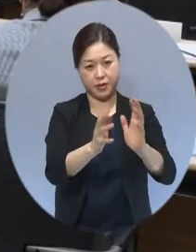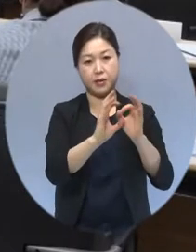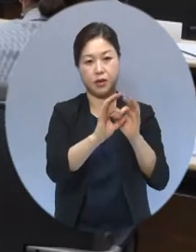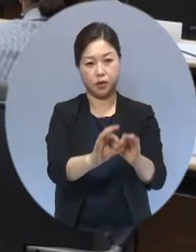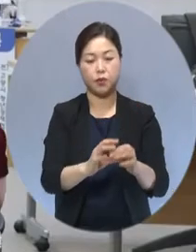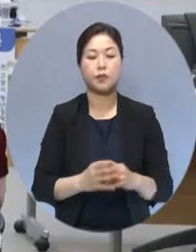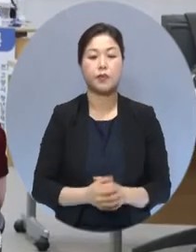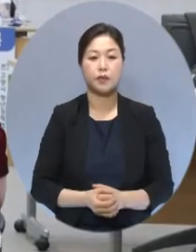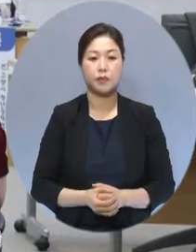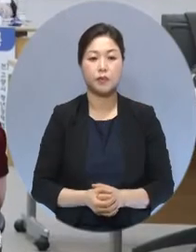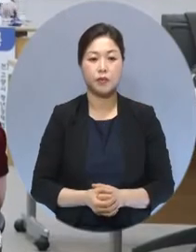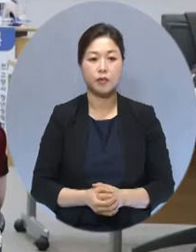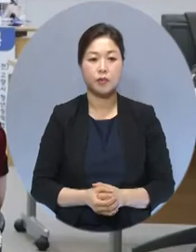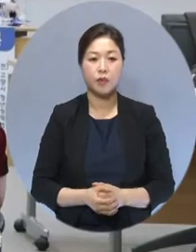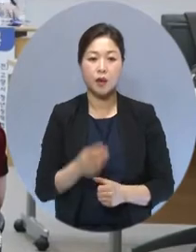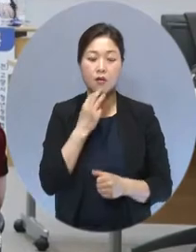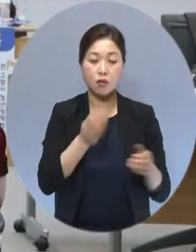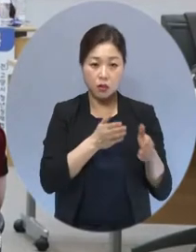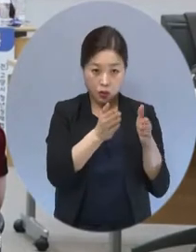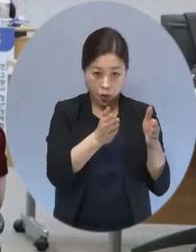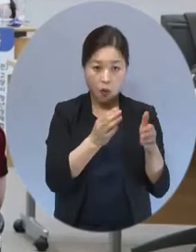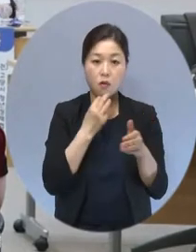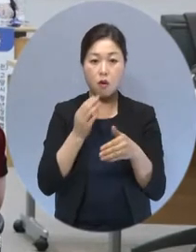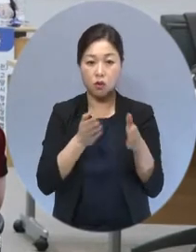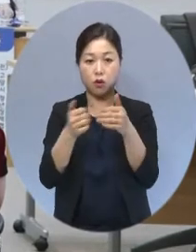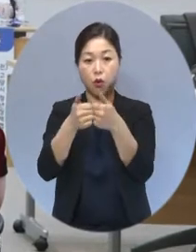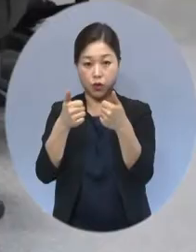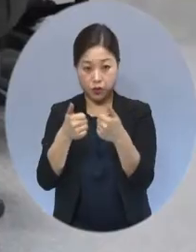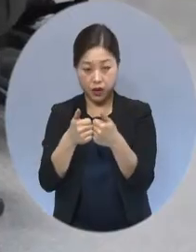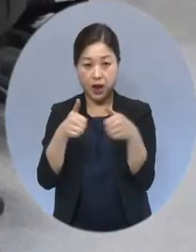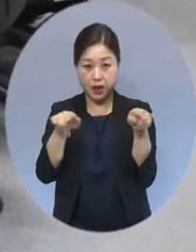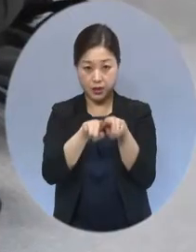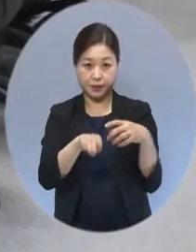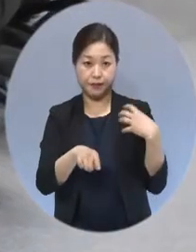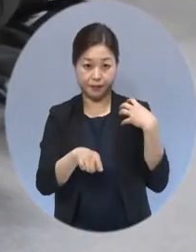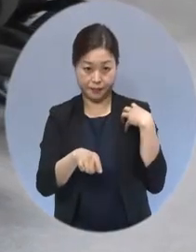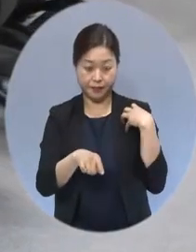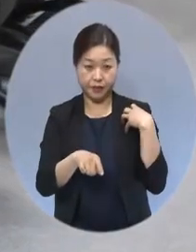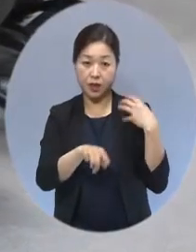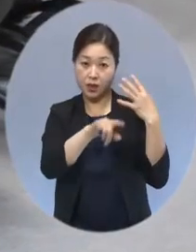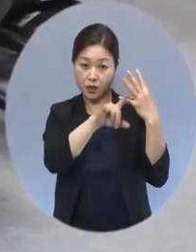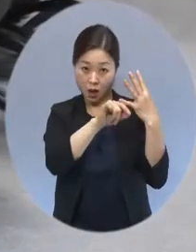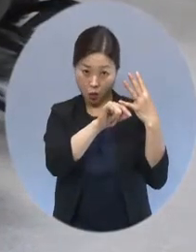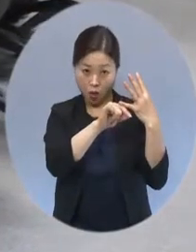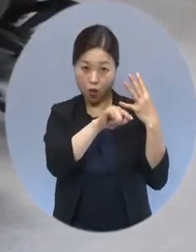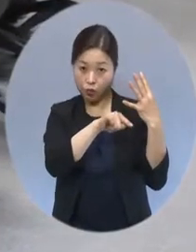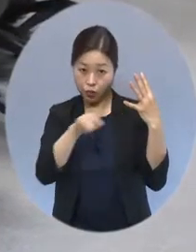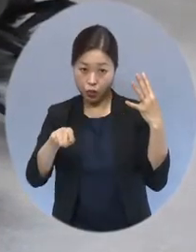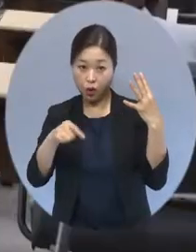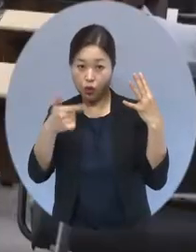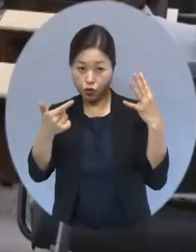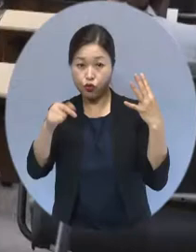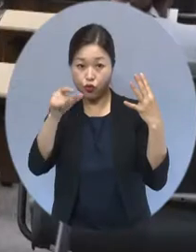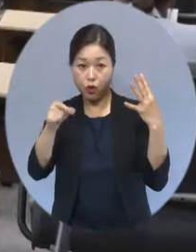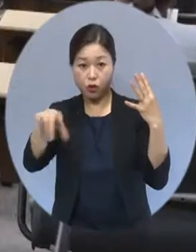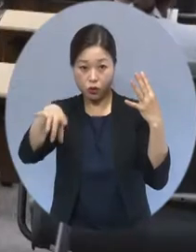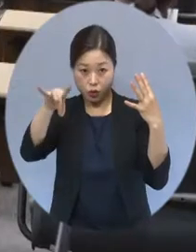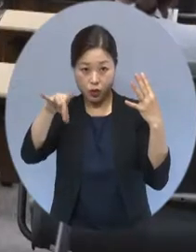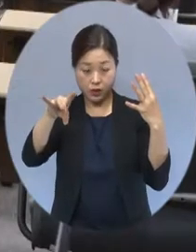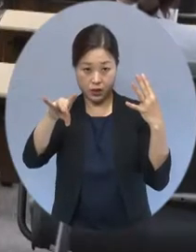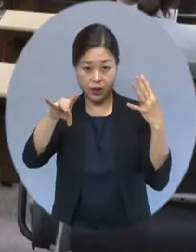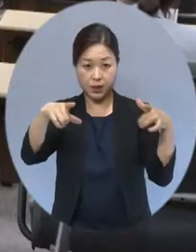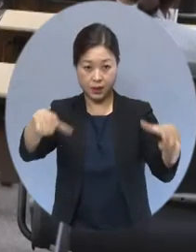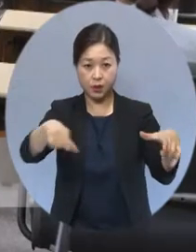한창입니다. 경기도와 경기도의회 공동주관으로 지난 4월부터 6월 초까지 도내